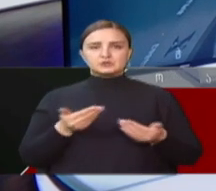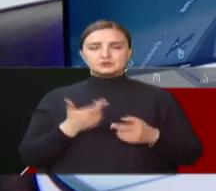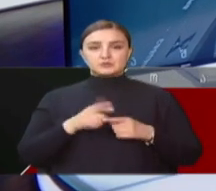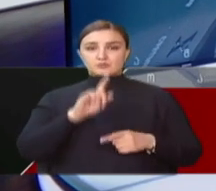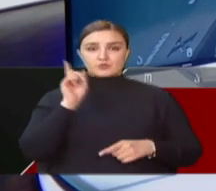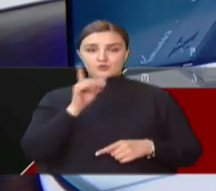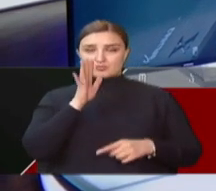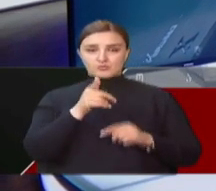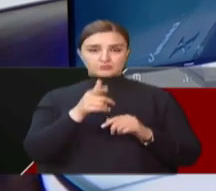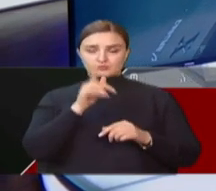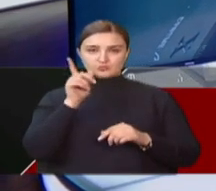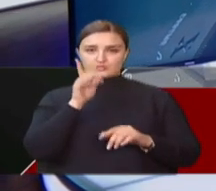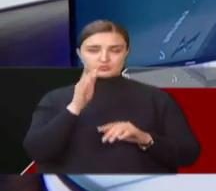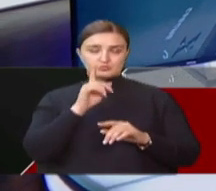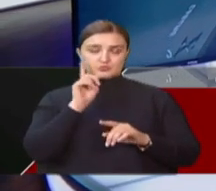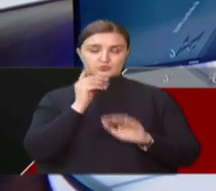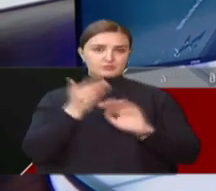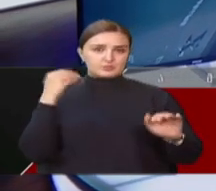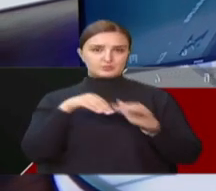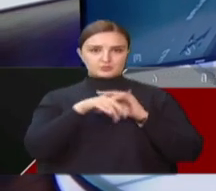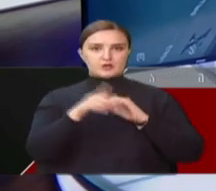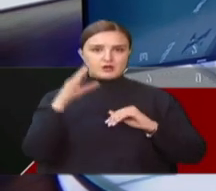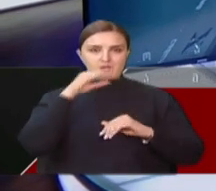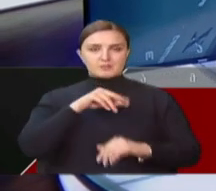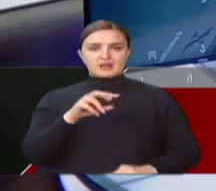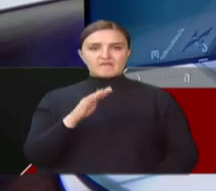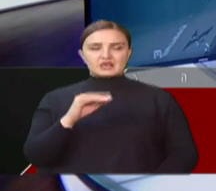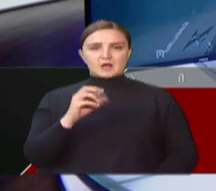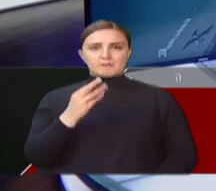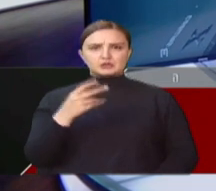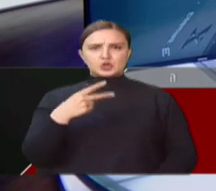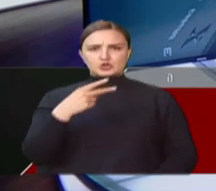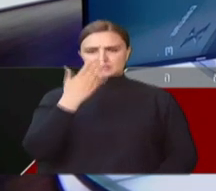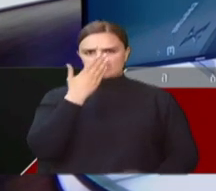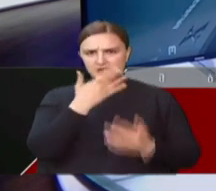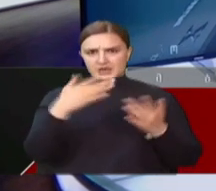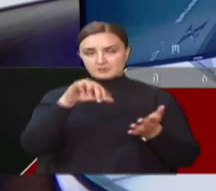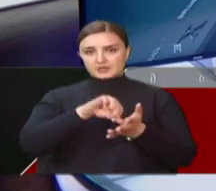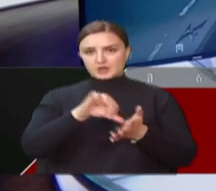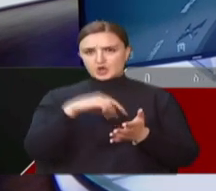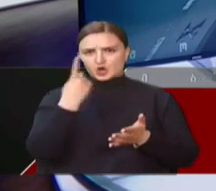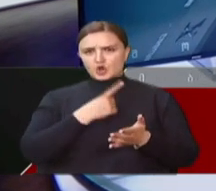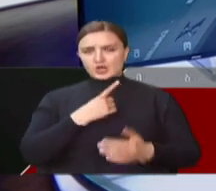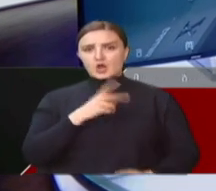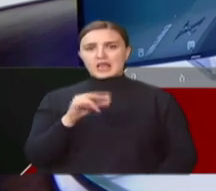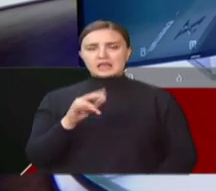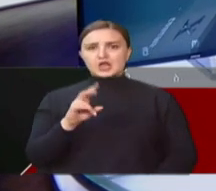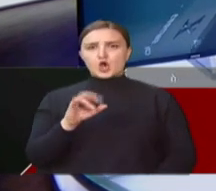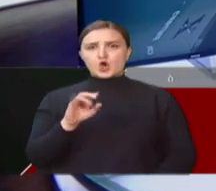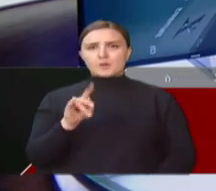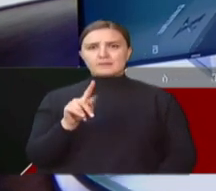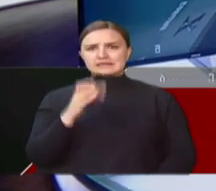საკმაოდ ახალგაზრდამ დაასრულა, მაინც ბევრი რამ მოასწრო. ლევან აბაშიძე გადაღებულია 20-მდე ფილმში. სადებიუტო როლი ლანა ღოღობერიძის